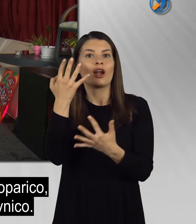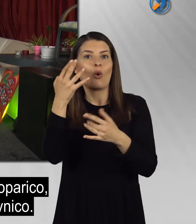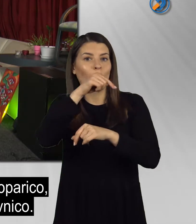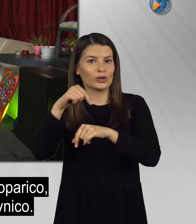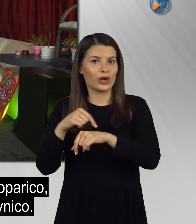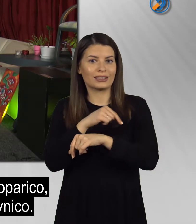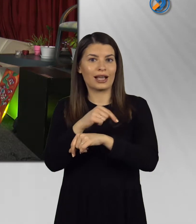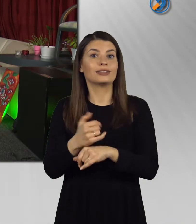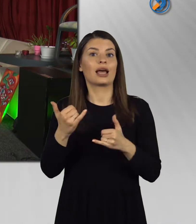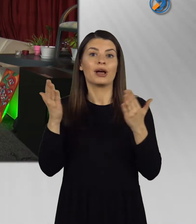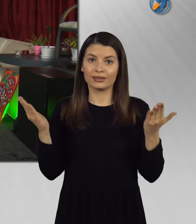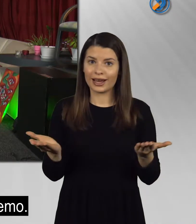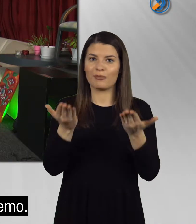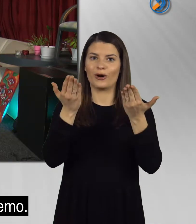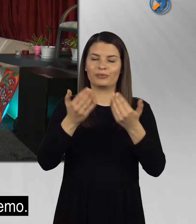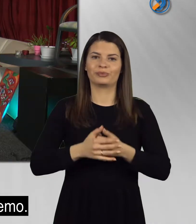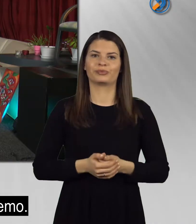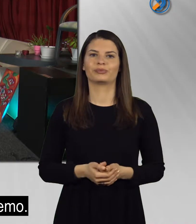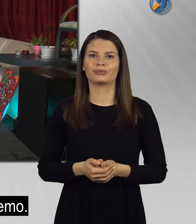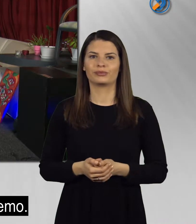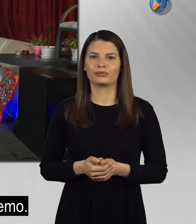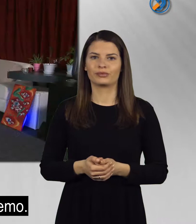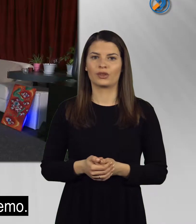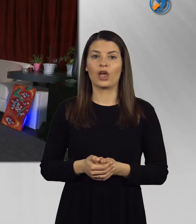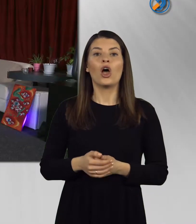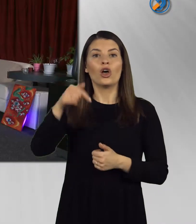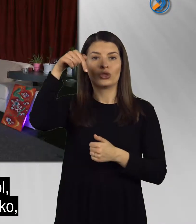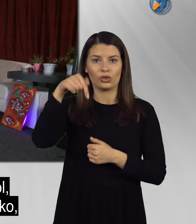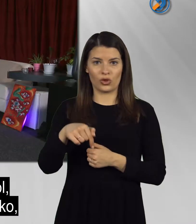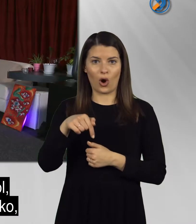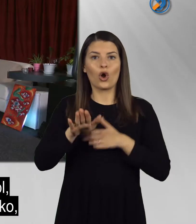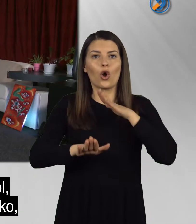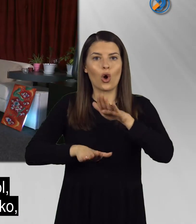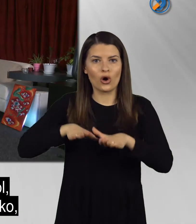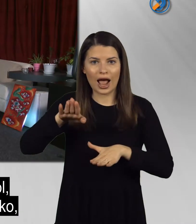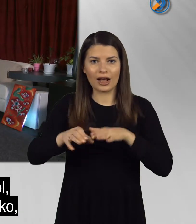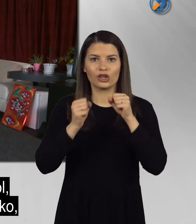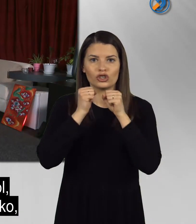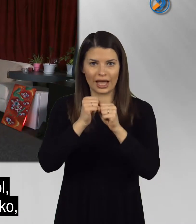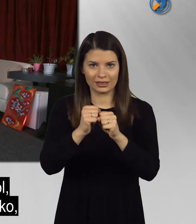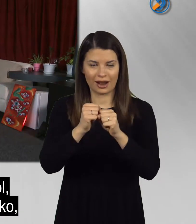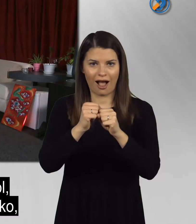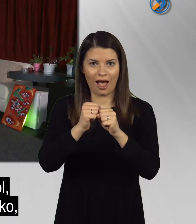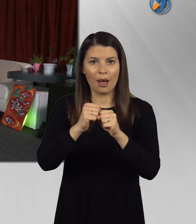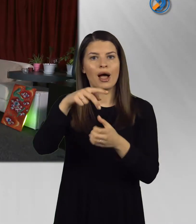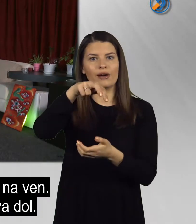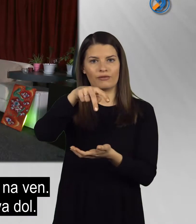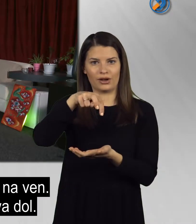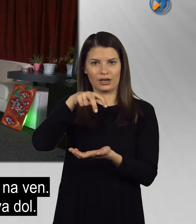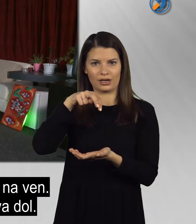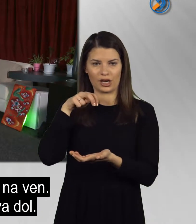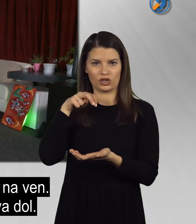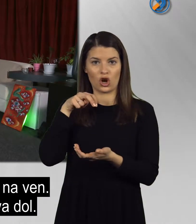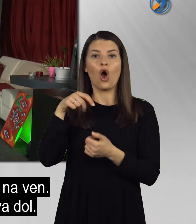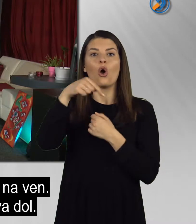časovnico. Evo, štartamo in gremo. Spusti se dol. Korakaj v desko, pridi